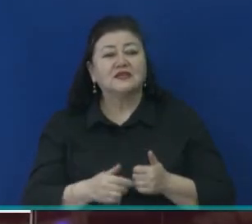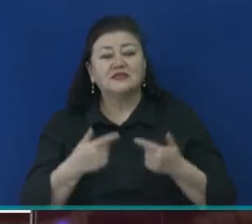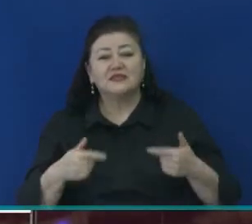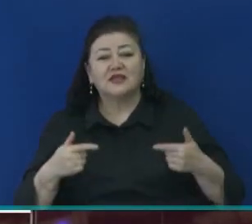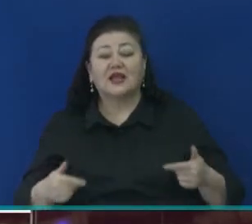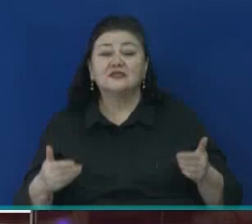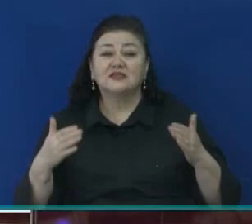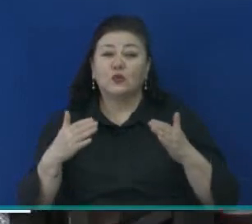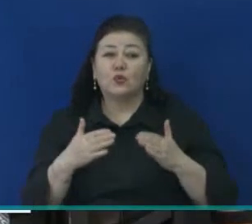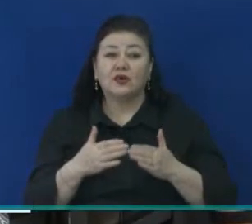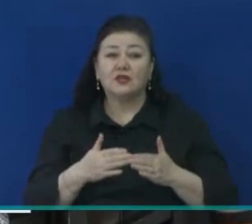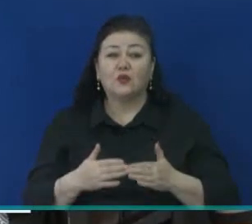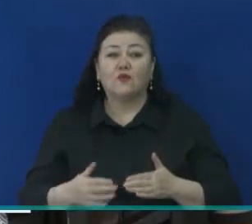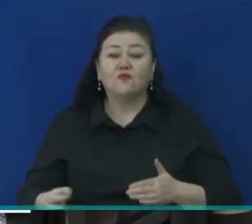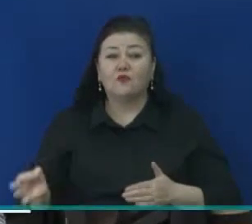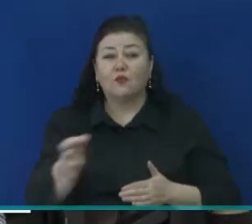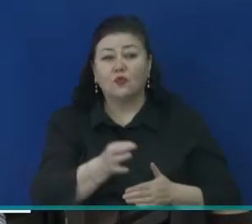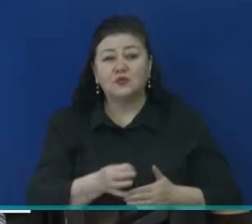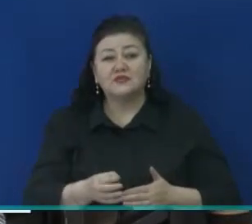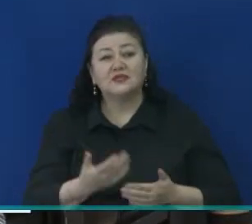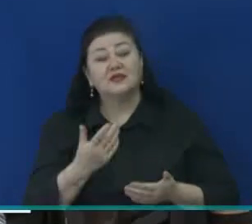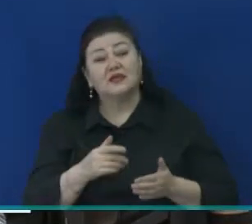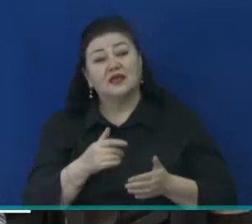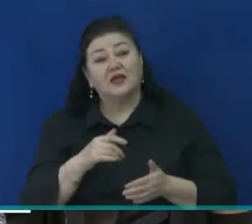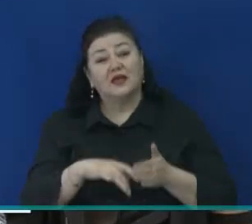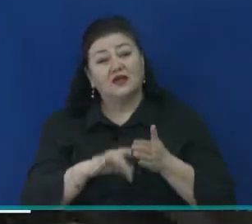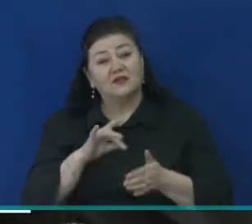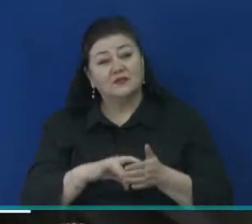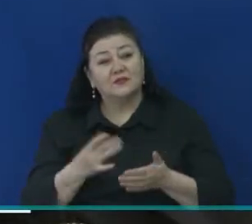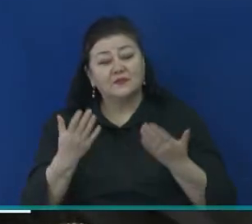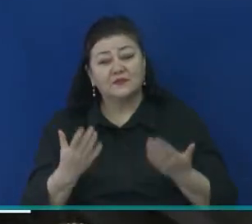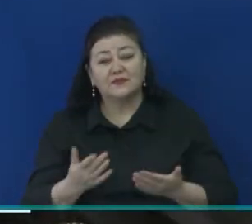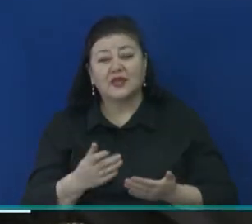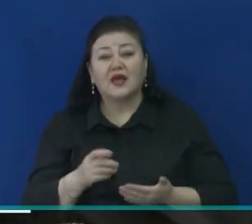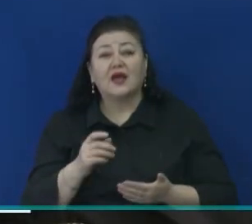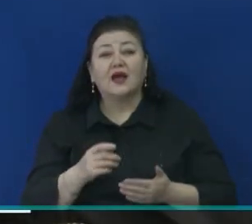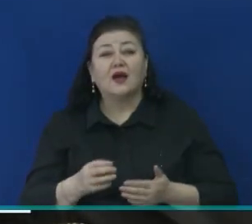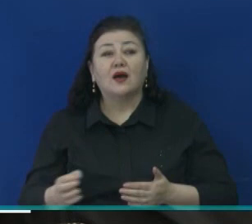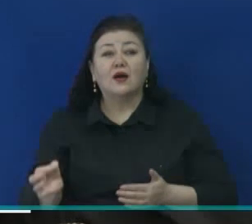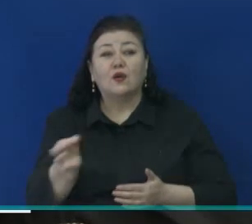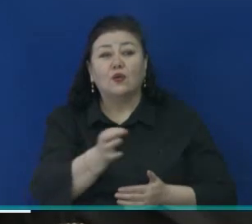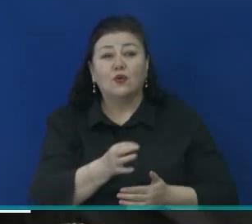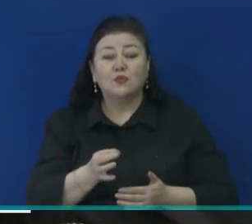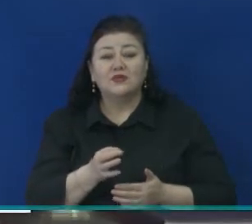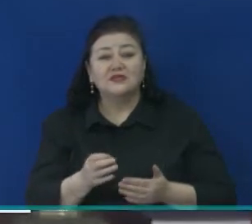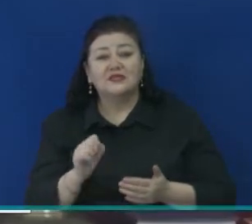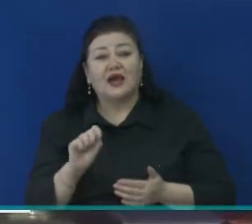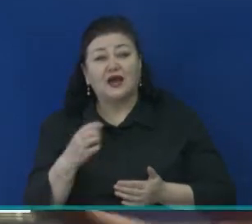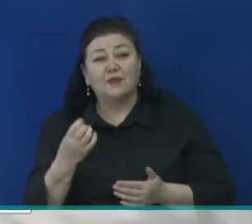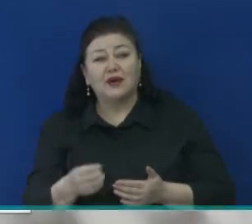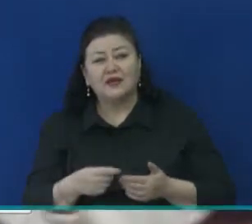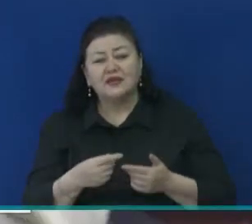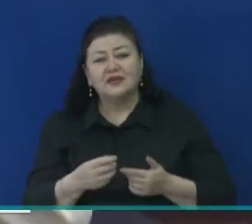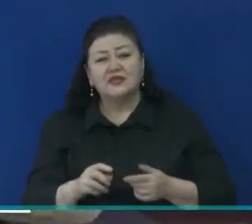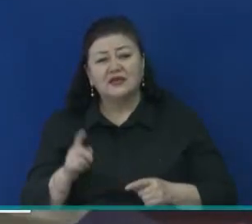мен лицейлердің 11 сынып оқушылары бақ сынады. Байқауға қатысушылар Абай облысының археологиясы, тарихи географиясы және топономикасы,